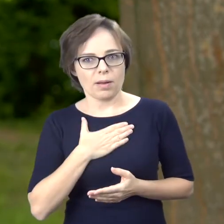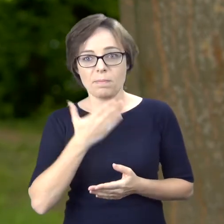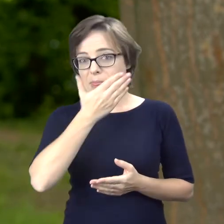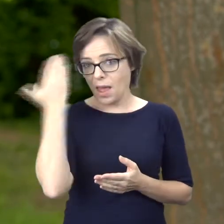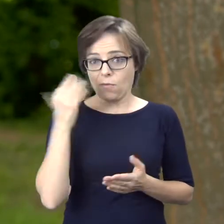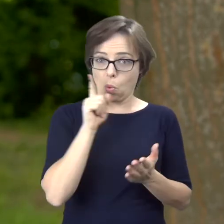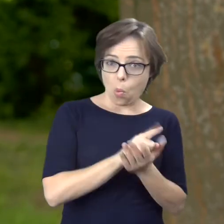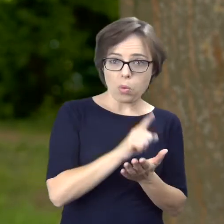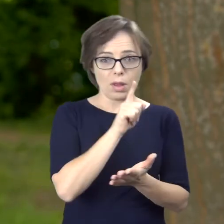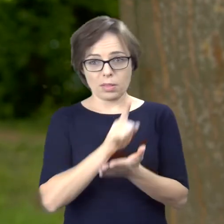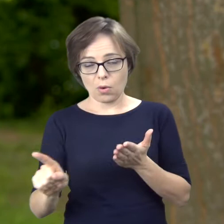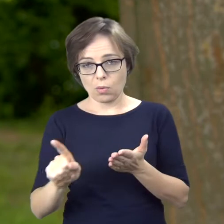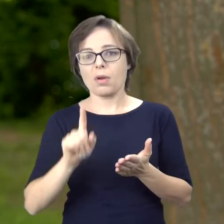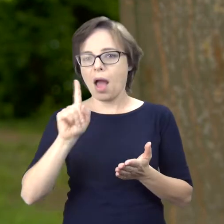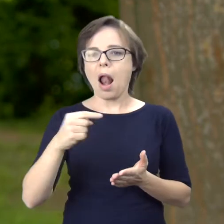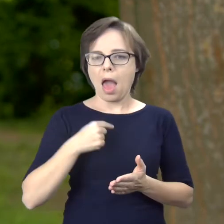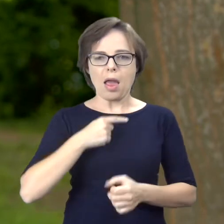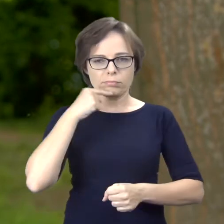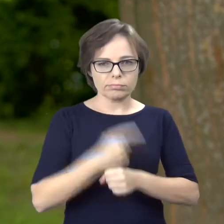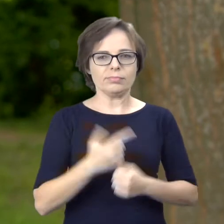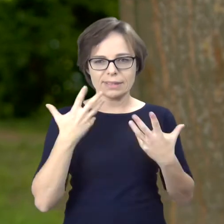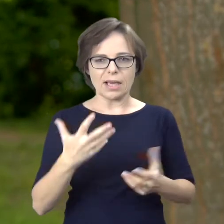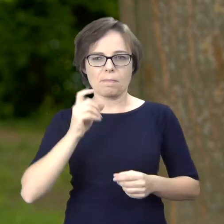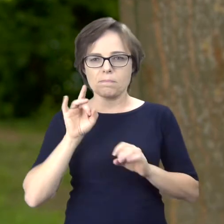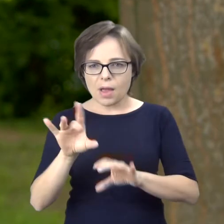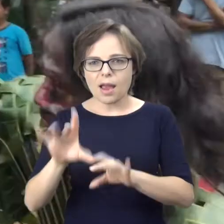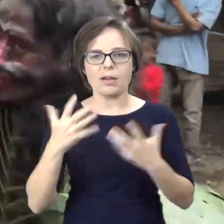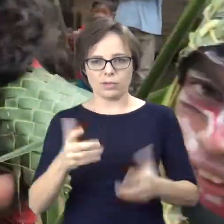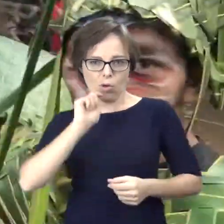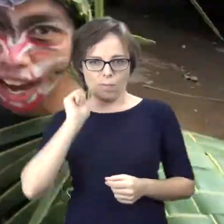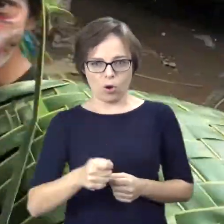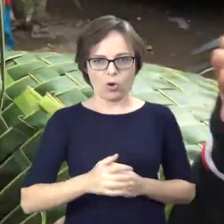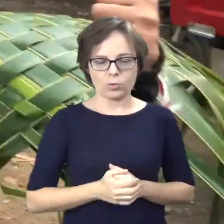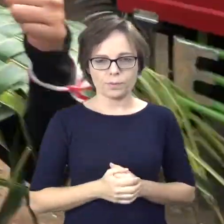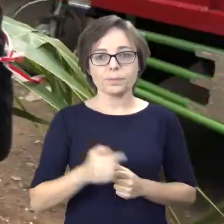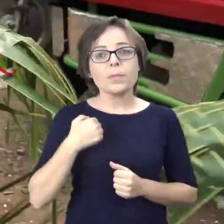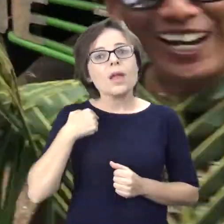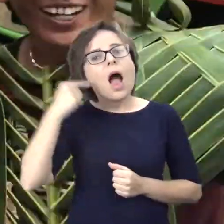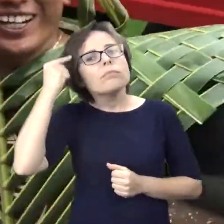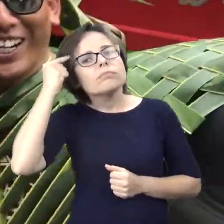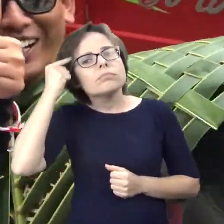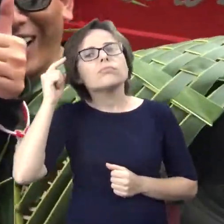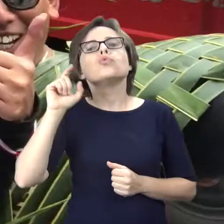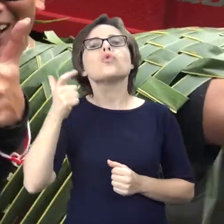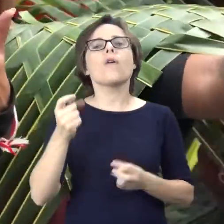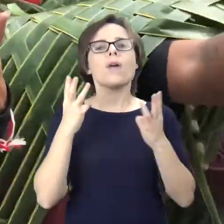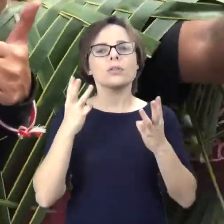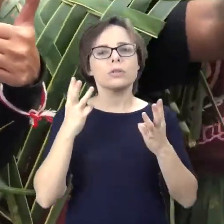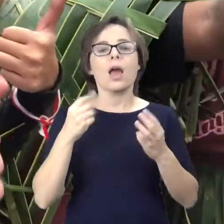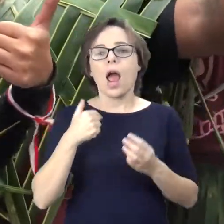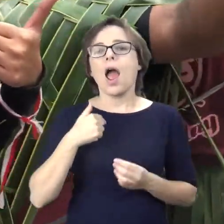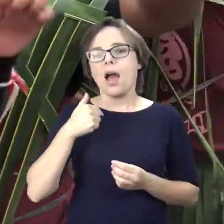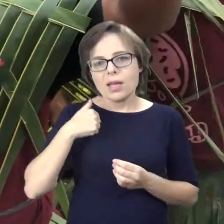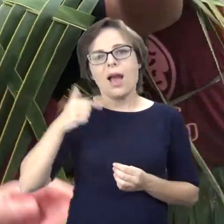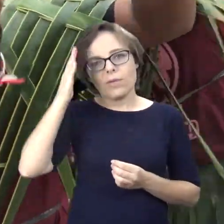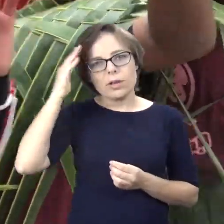uda, czy to się nie uda, ja po prostu postanowiłem biegać i podróżować. I to, co mamy w głowie, to jest najważniejsza rzecz. No musiałem biegać częściej niż